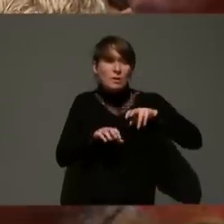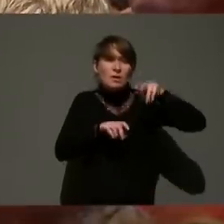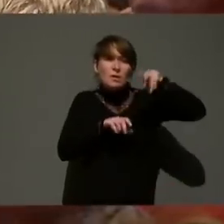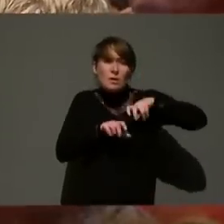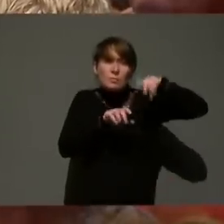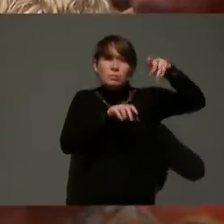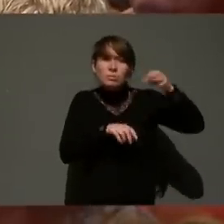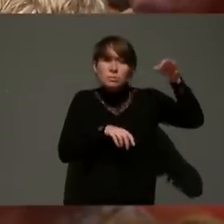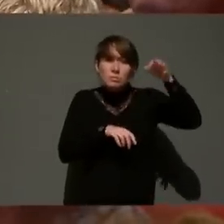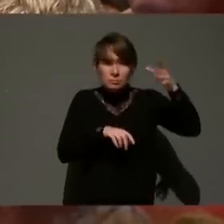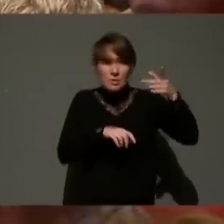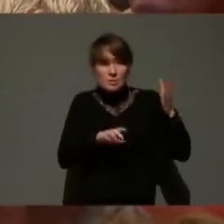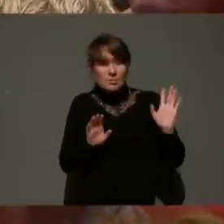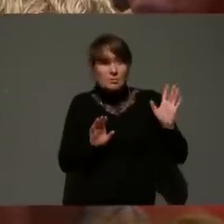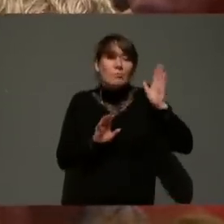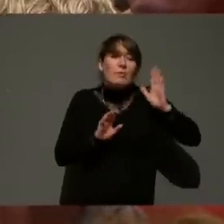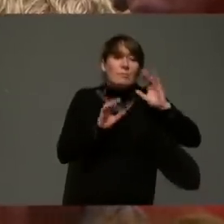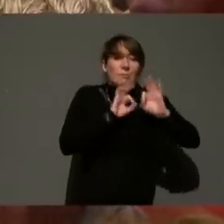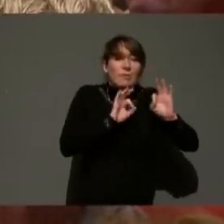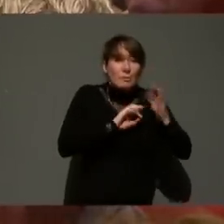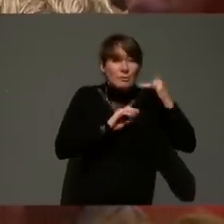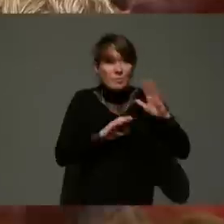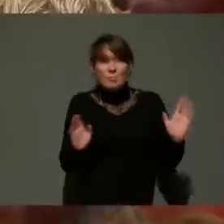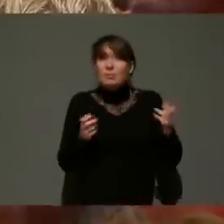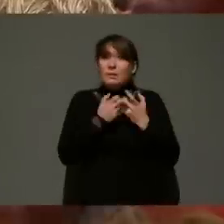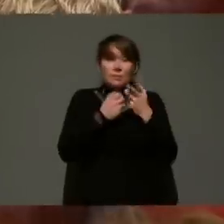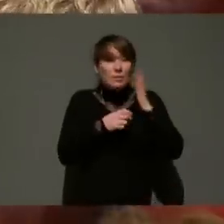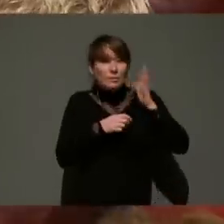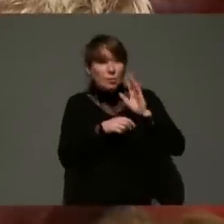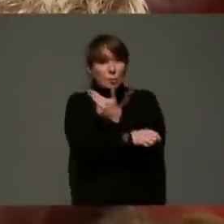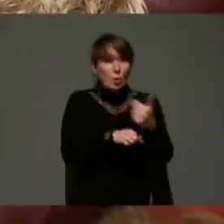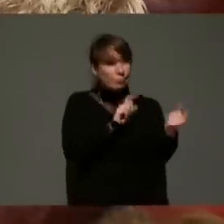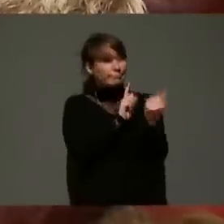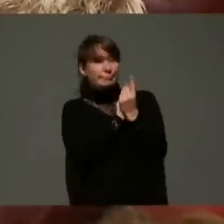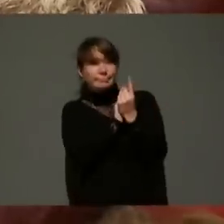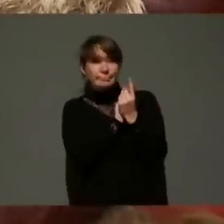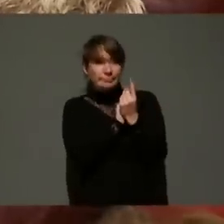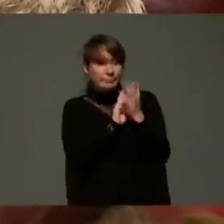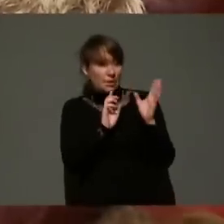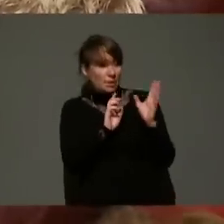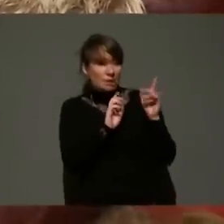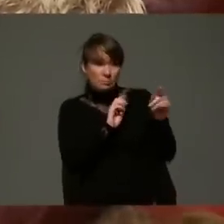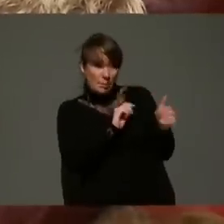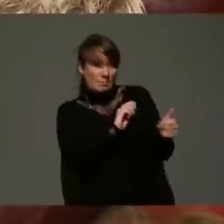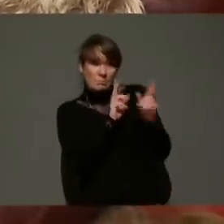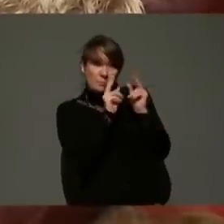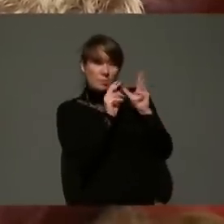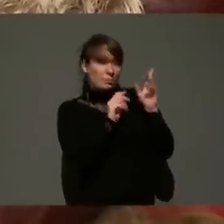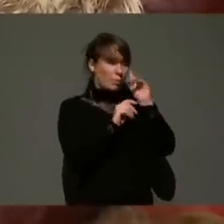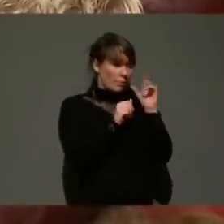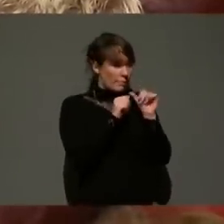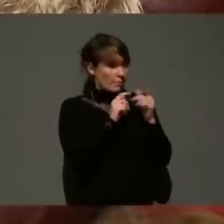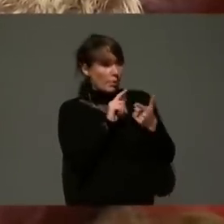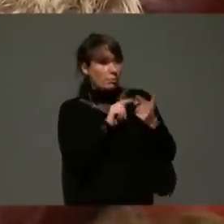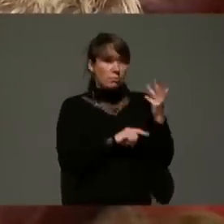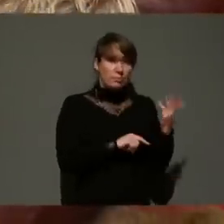fallait quand même faire des efforts. Mais quand on passait dans ton bureau, tu nous expliquais pourquoi tu faisais ça. Et en fait,